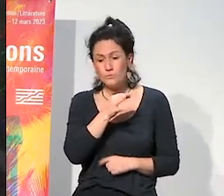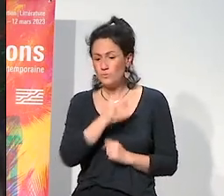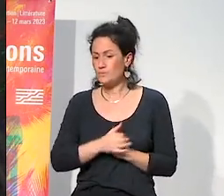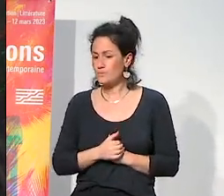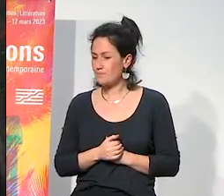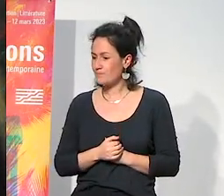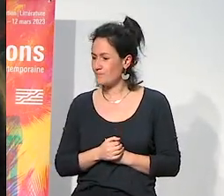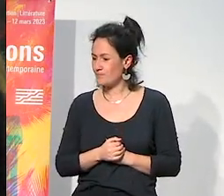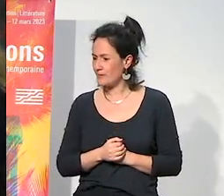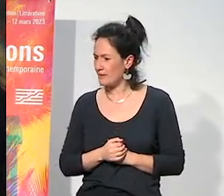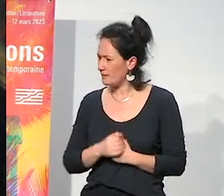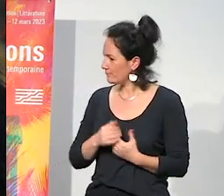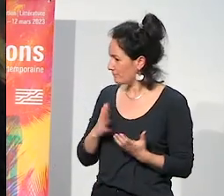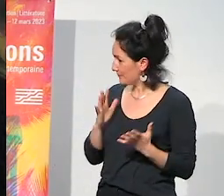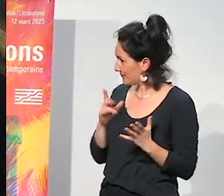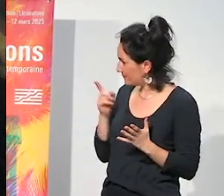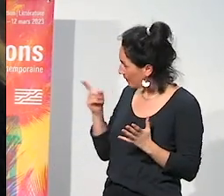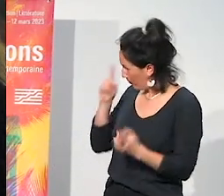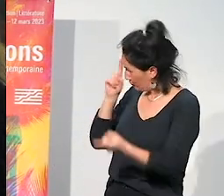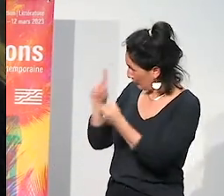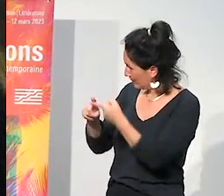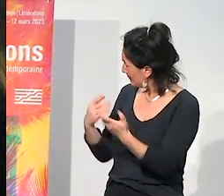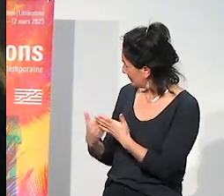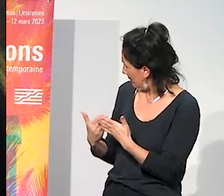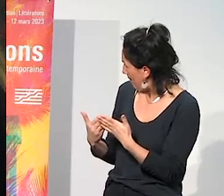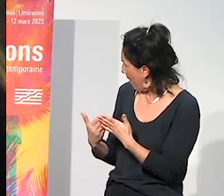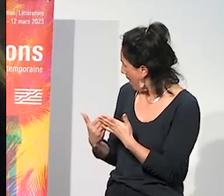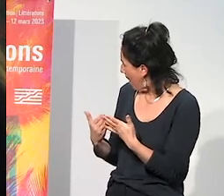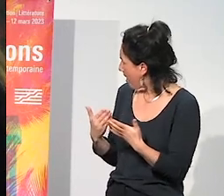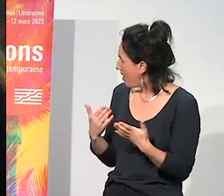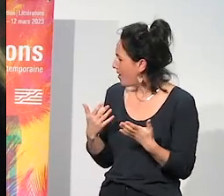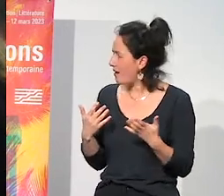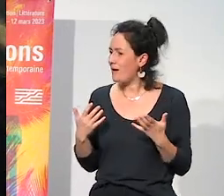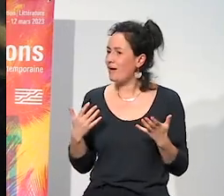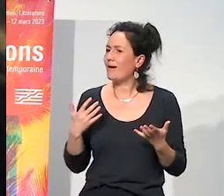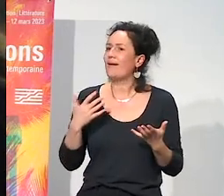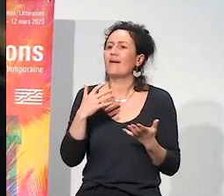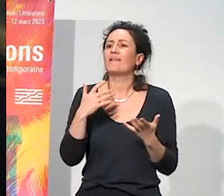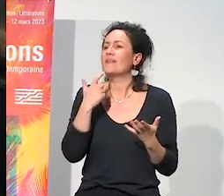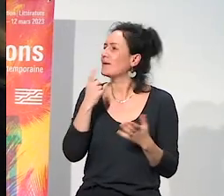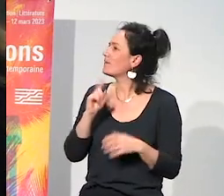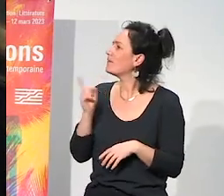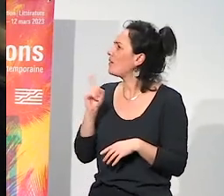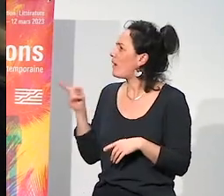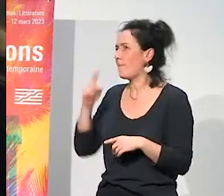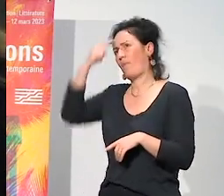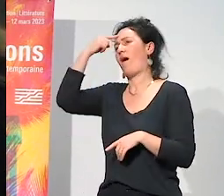Est-ce que c'est un enjeu pour vous, enfin, quand vous écrivez, vous ne dites pas évidemment pour répondre à effraction, oui, je vais écrire sur les voix confisquées.